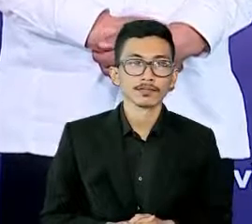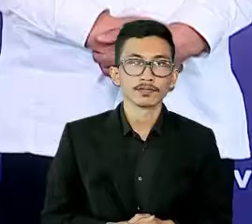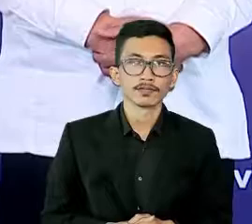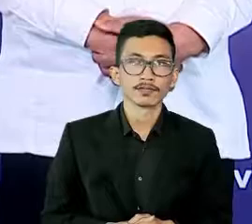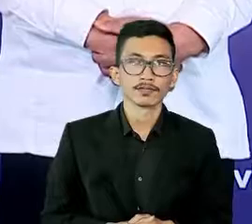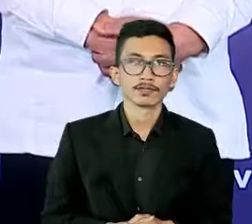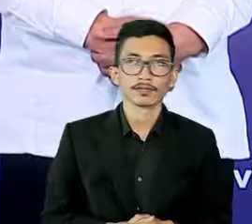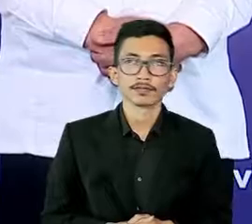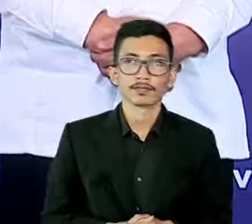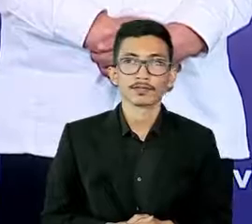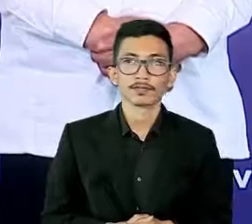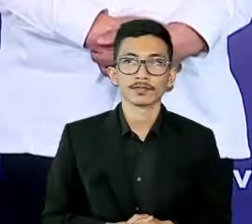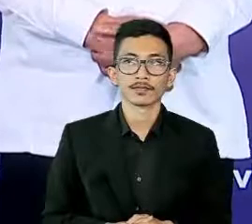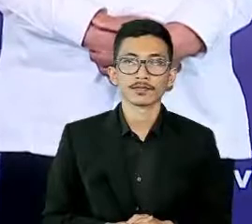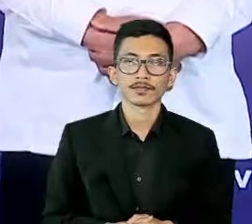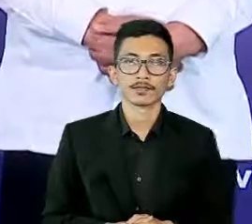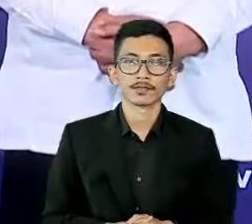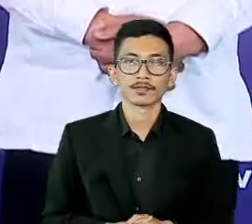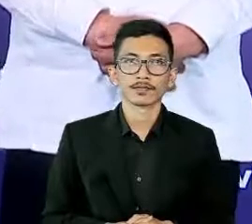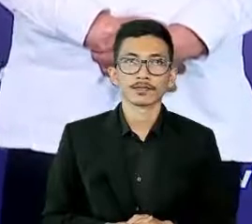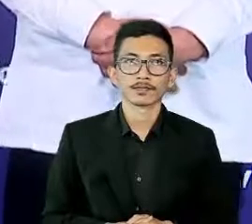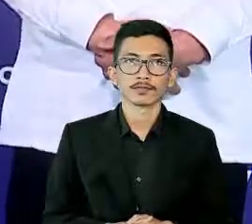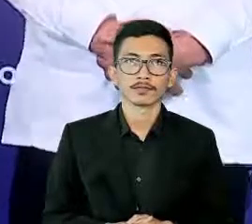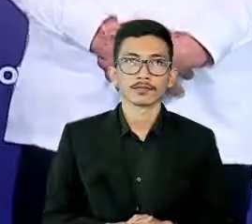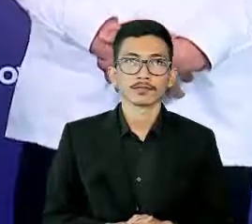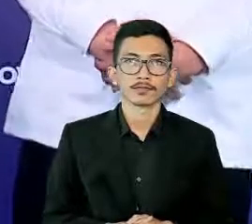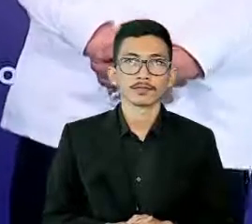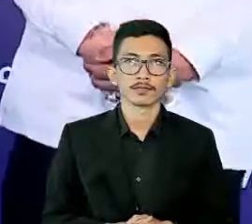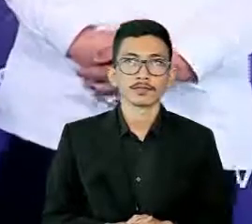hai hai hai hai